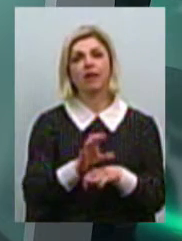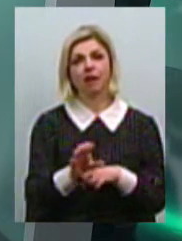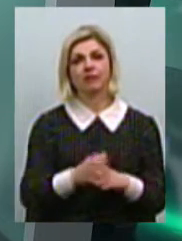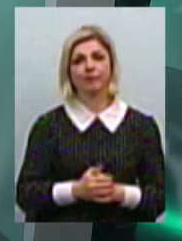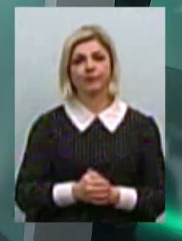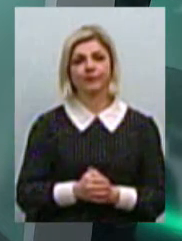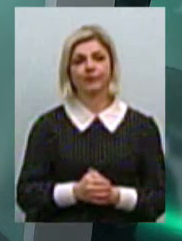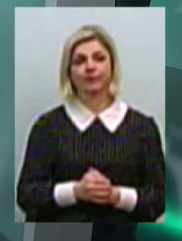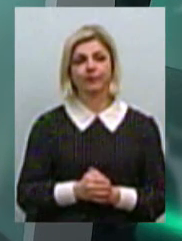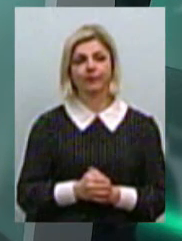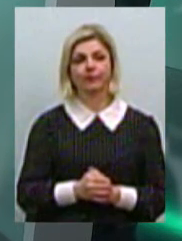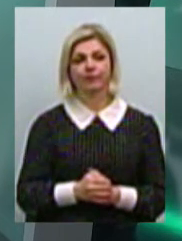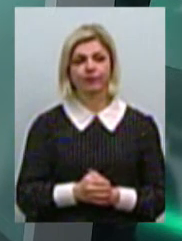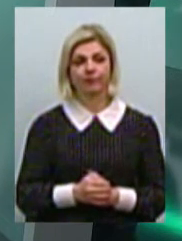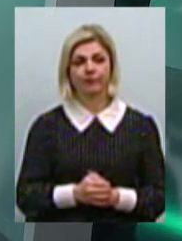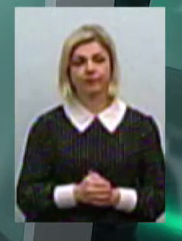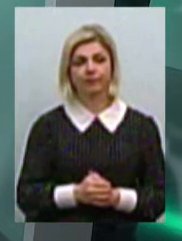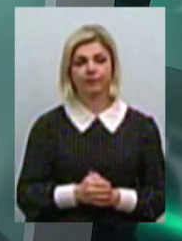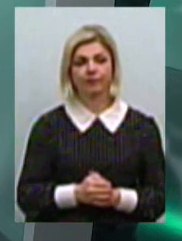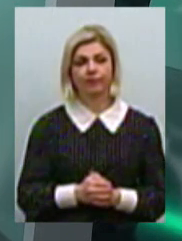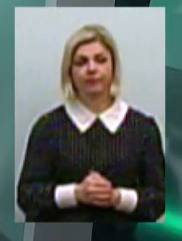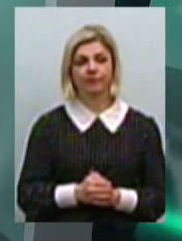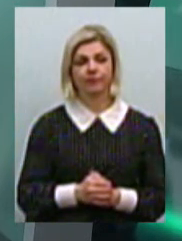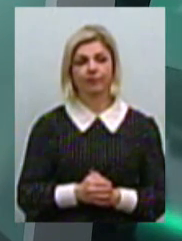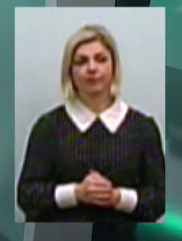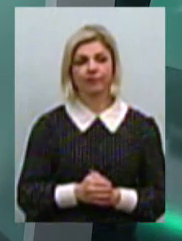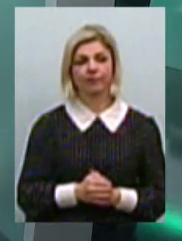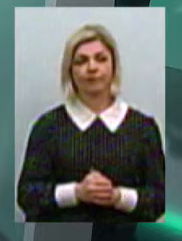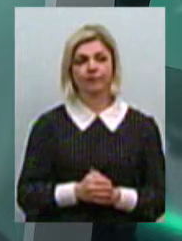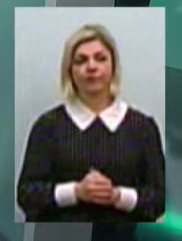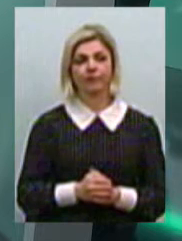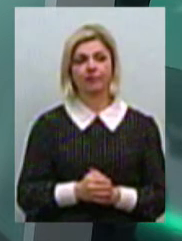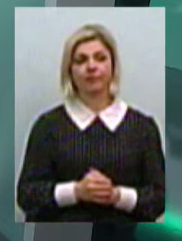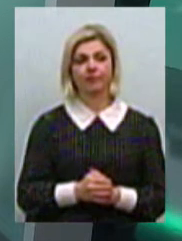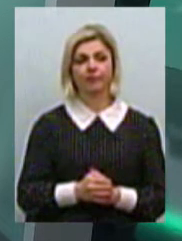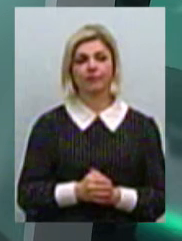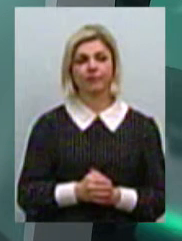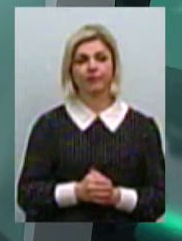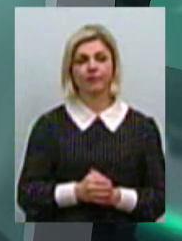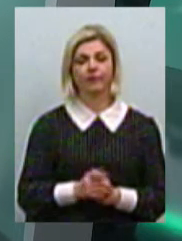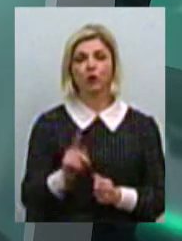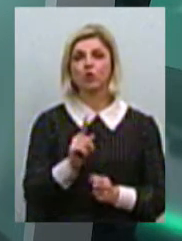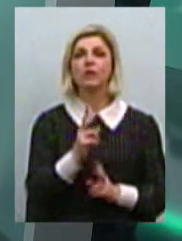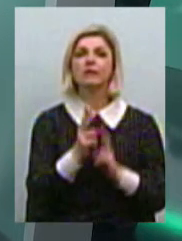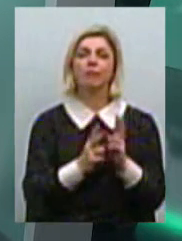Ну, таку, те, що дещо змінилися певні парадигми, те, що